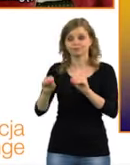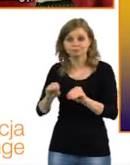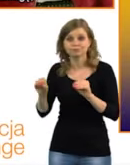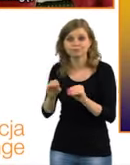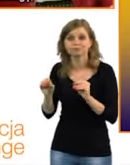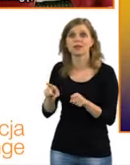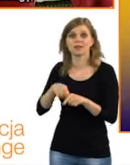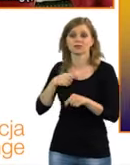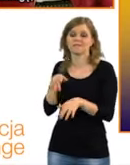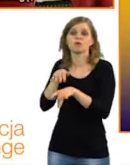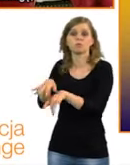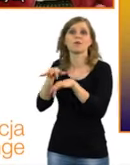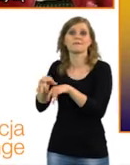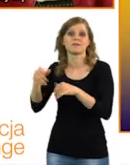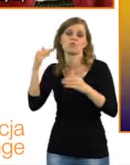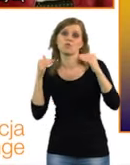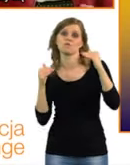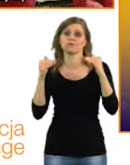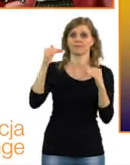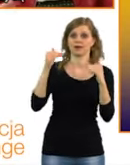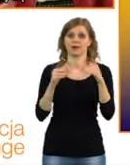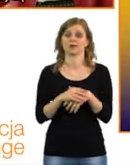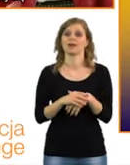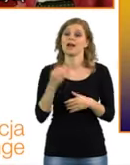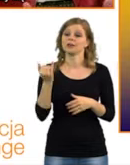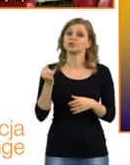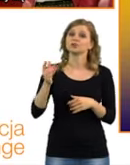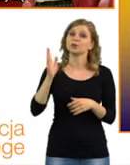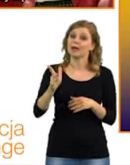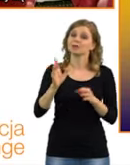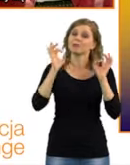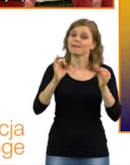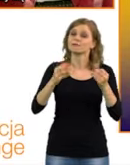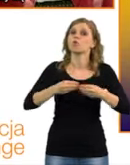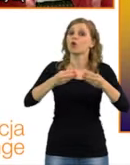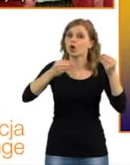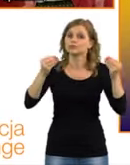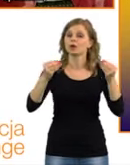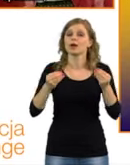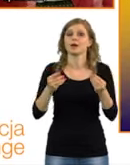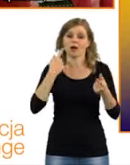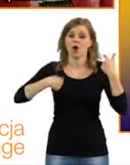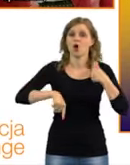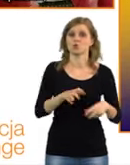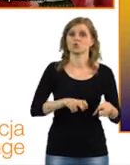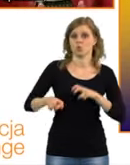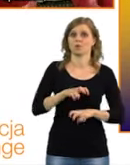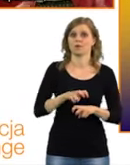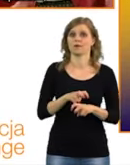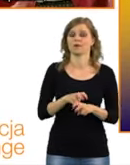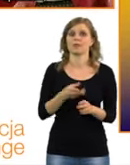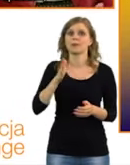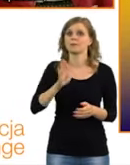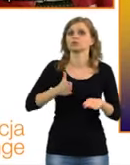będziemy oddziaływać na równowagę. Czyli dzieci będą prawidłowo rozwijały się pod względem motorycznym.